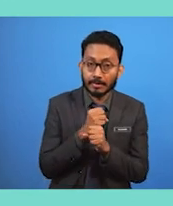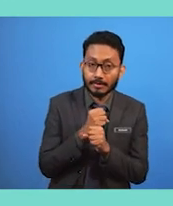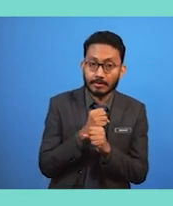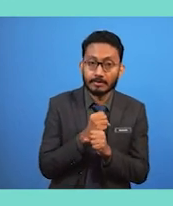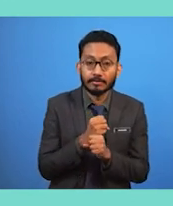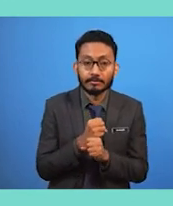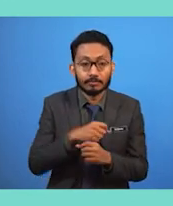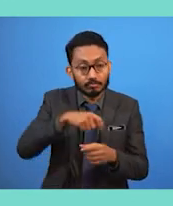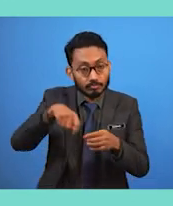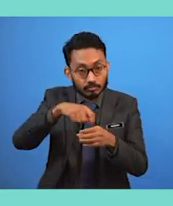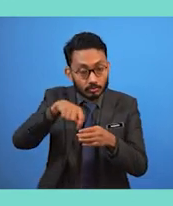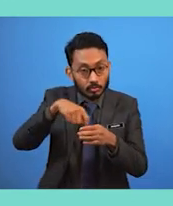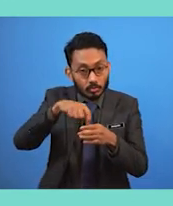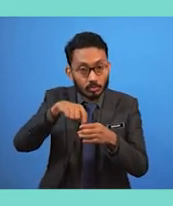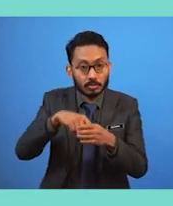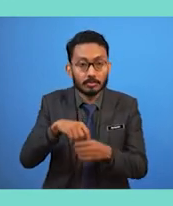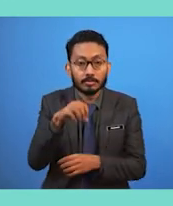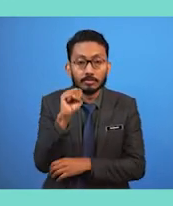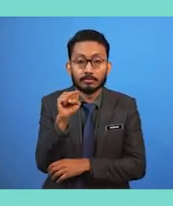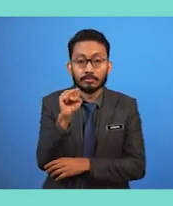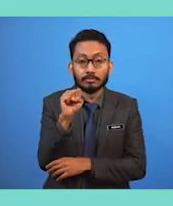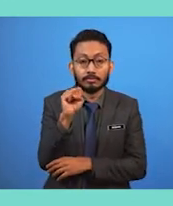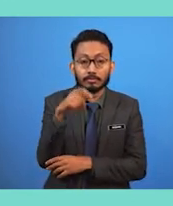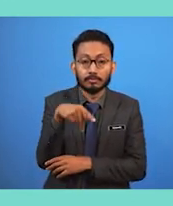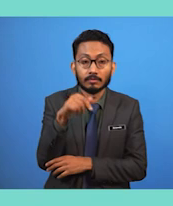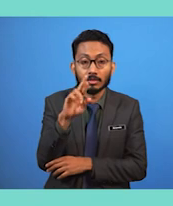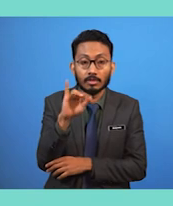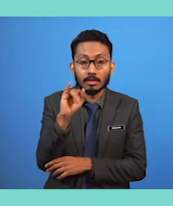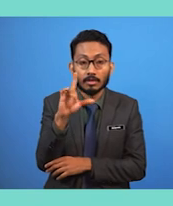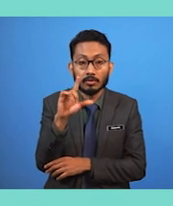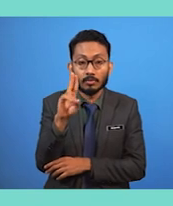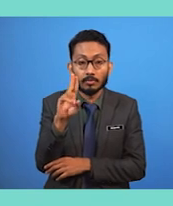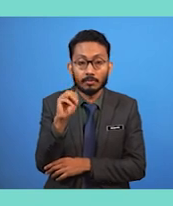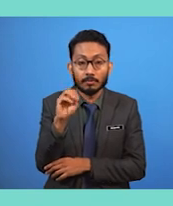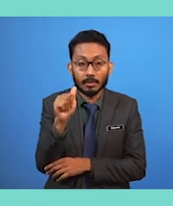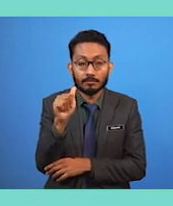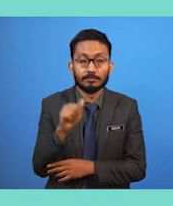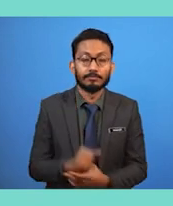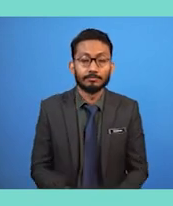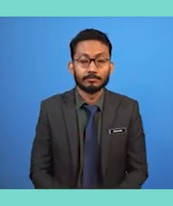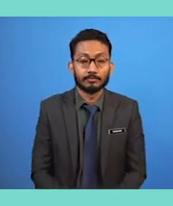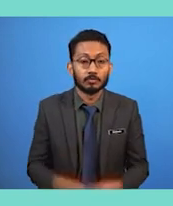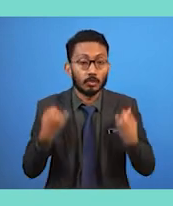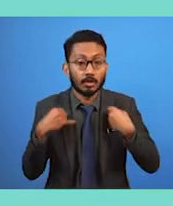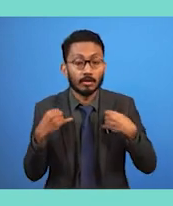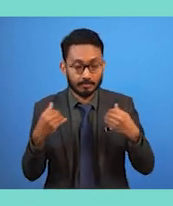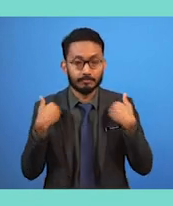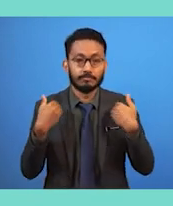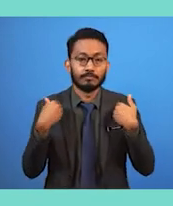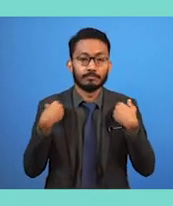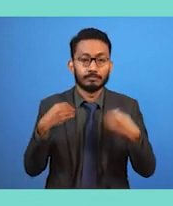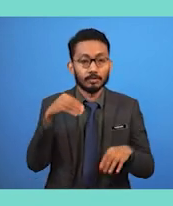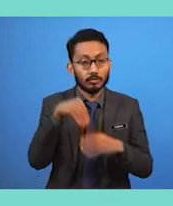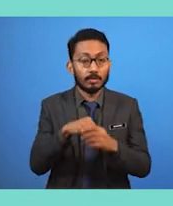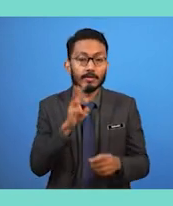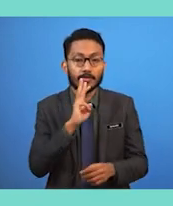bancuhan sebut spirulina dan chlorella spesies yang dijual di pasaran. Masukkan air hijau di dalam